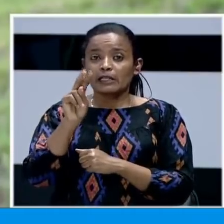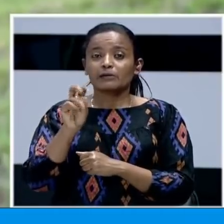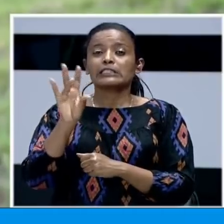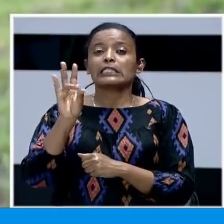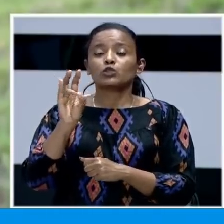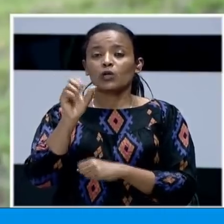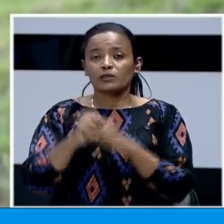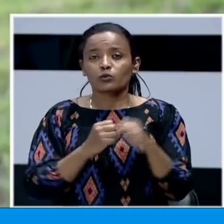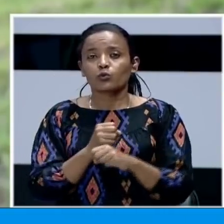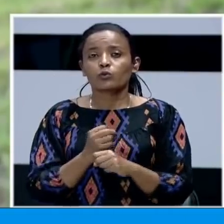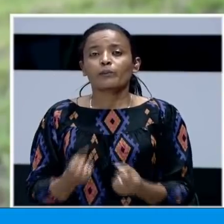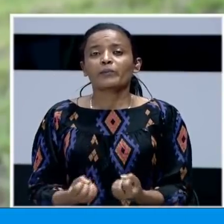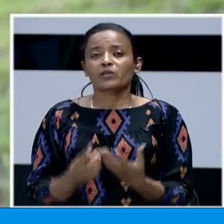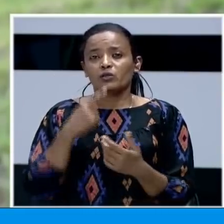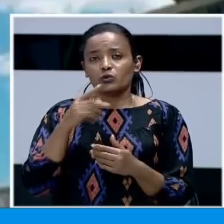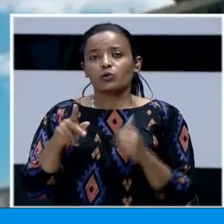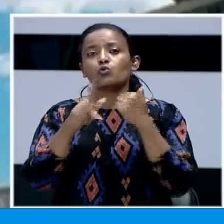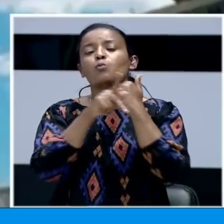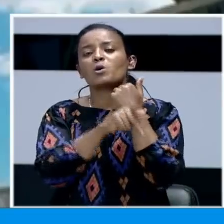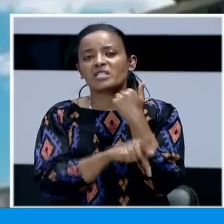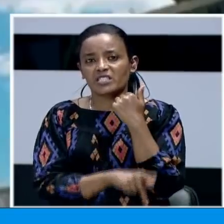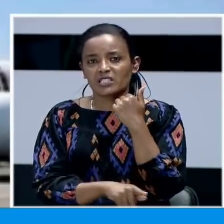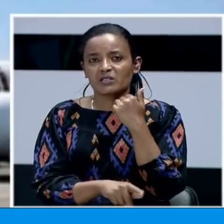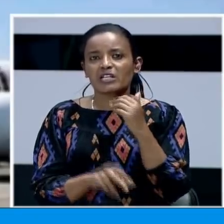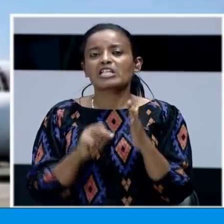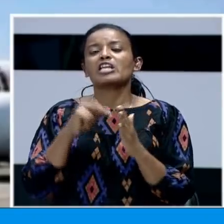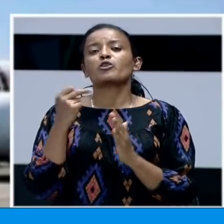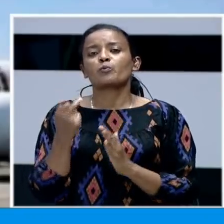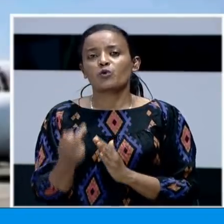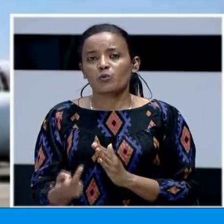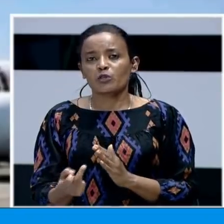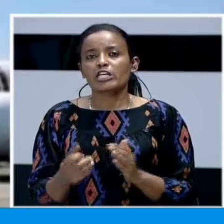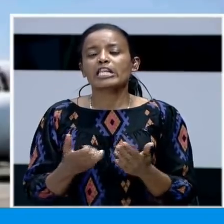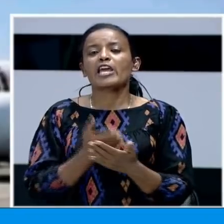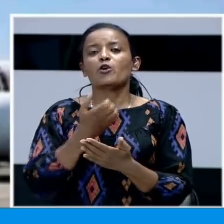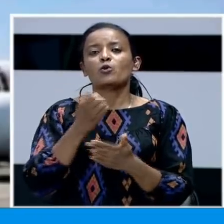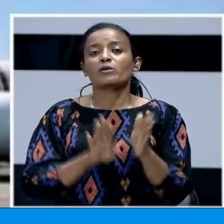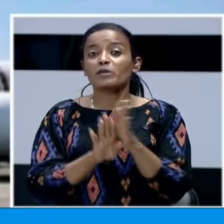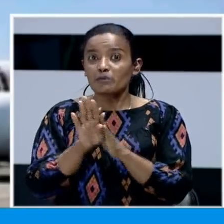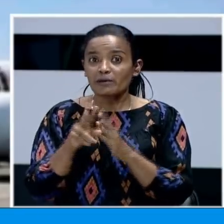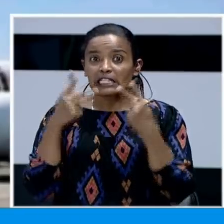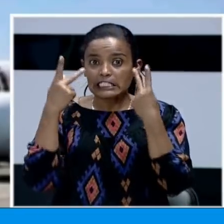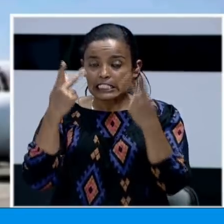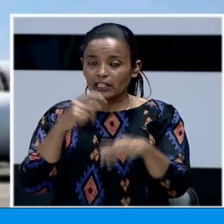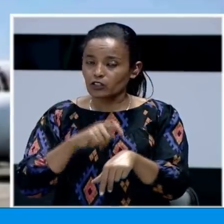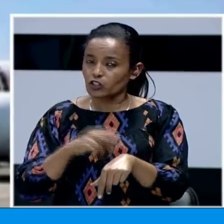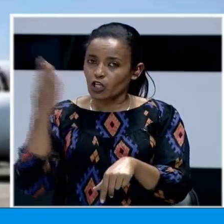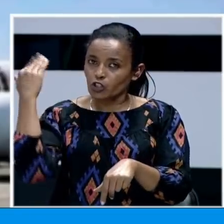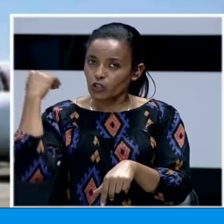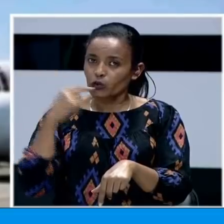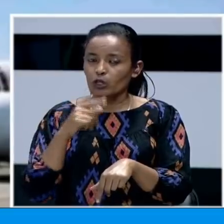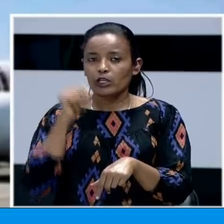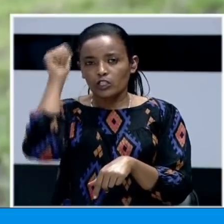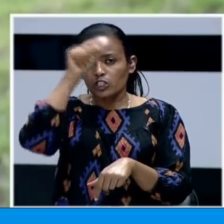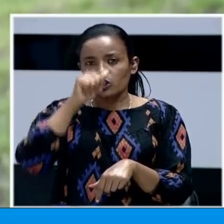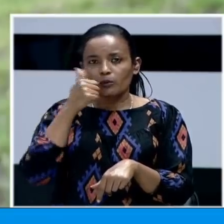عمتات بركز زبولو ناي بوليتيكا ناي ديبلوماسي ناي إيكونامي معبالتات تسترقية لقزي عنير